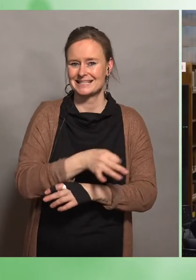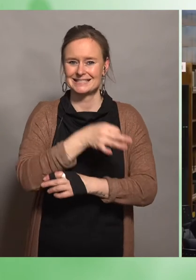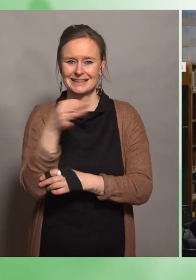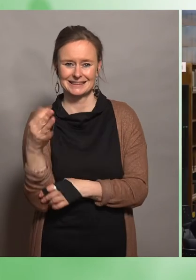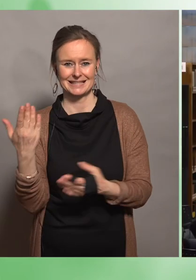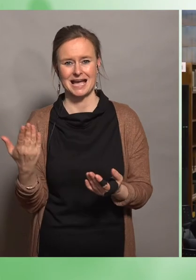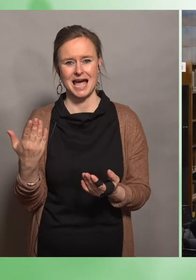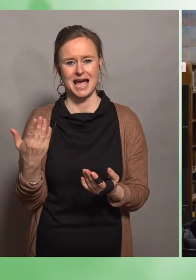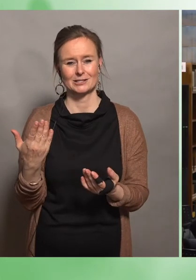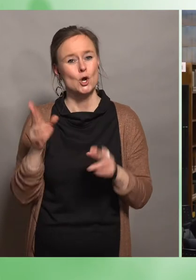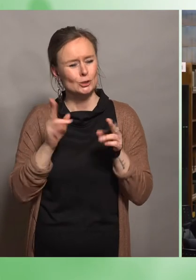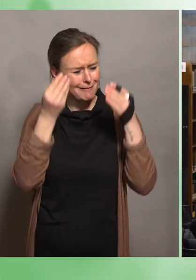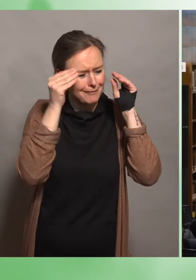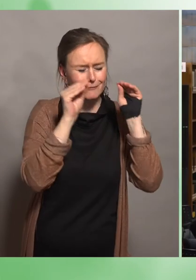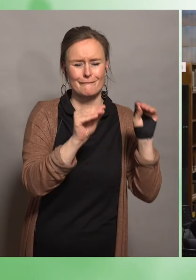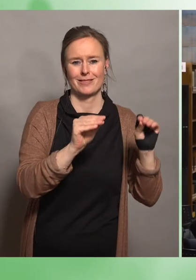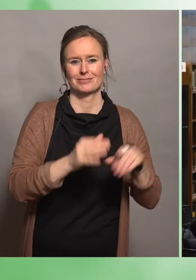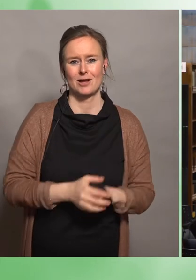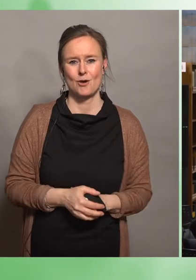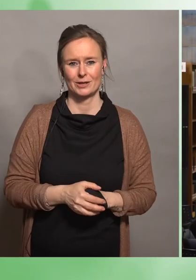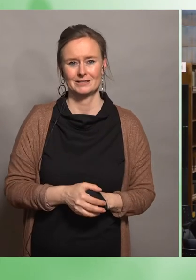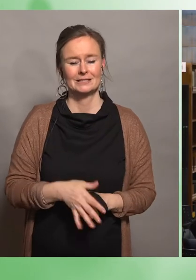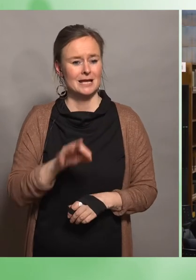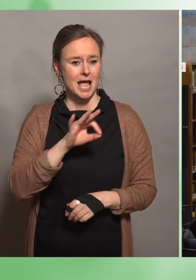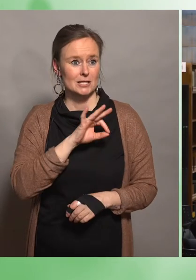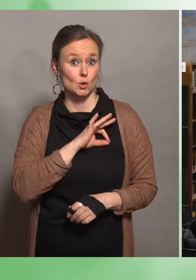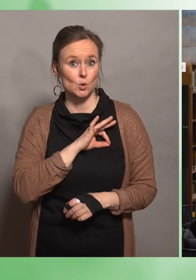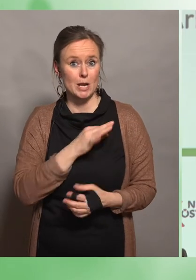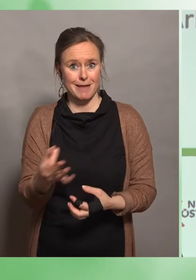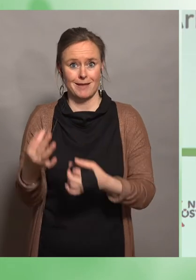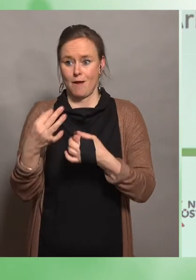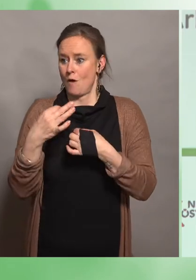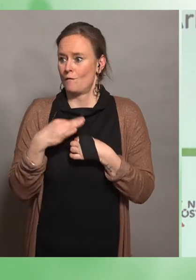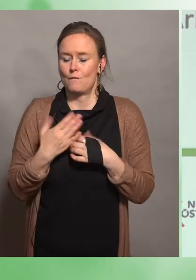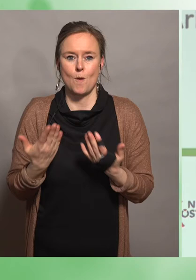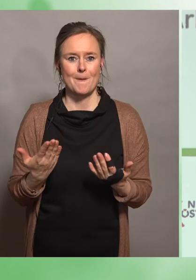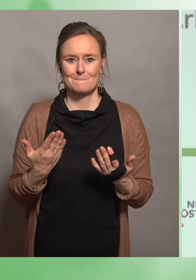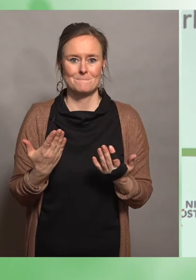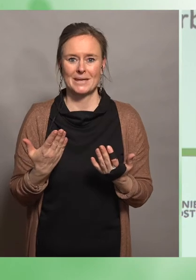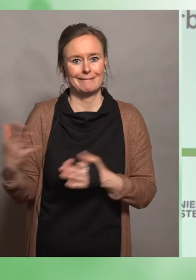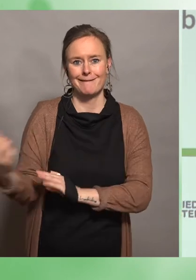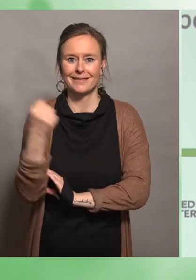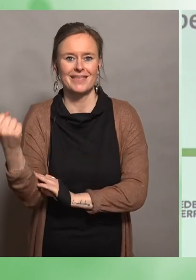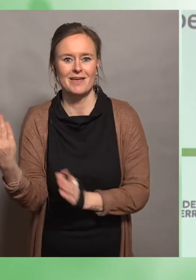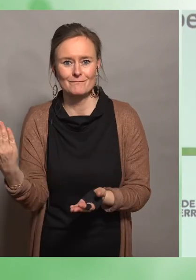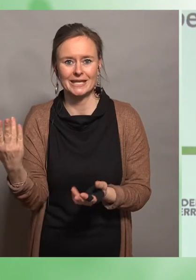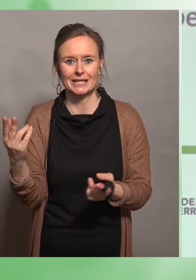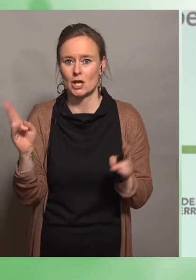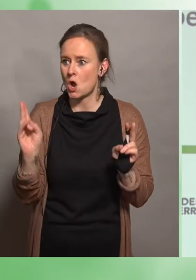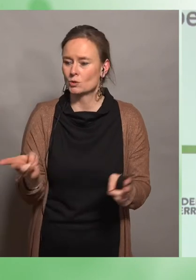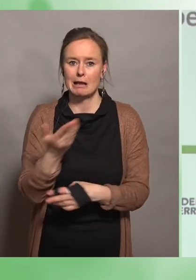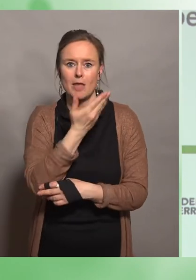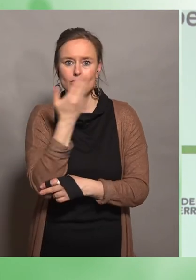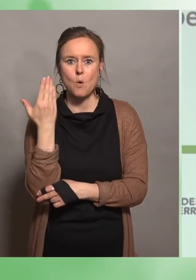Arbeitsalltag eine Bereicherung? Dieser Kollege ist für Sie eine Bereicherung? Am Ende vom Tag ist er auf jeden Fall eine Bereicherung und ihr könnt mir bei uns im Betrieb ohne ihn